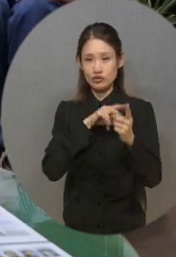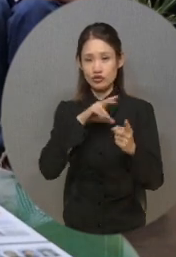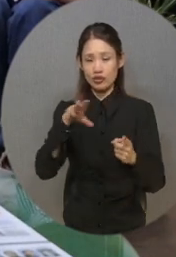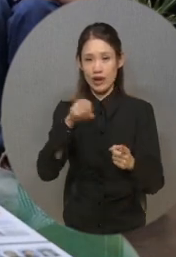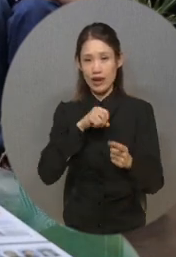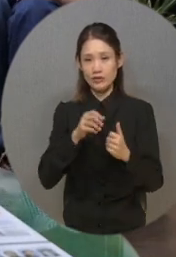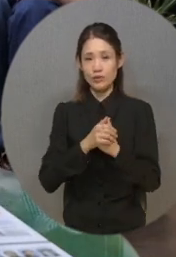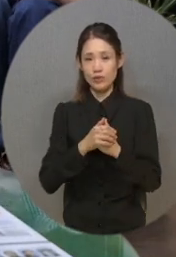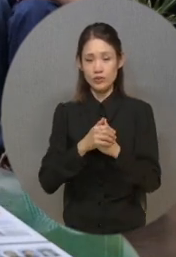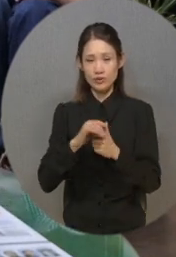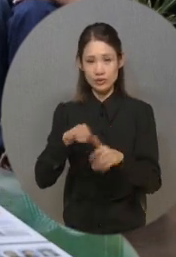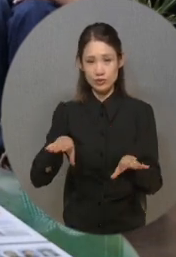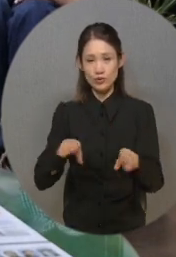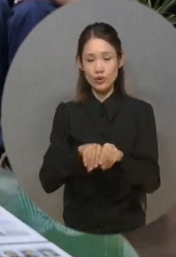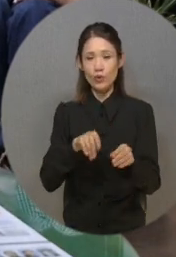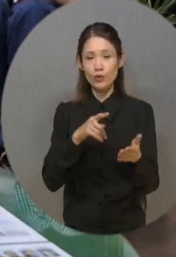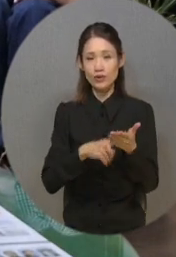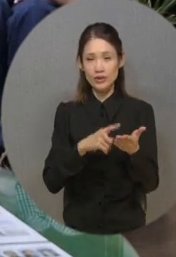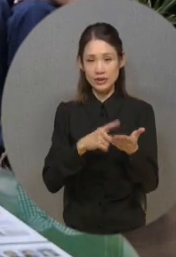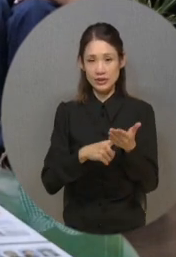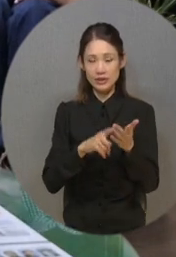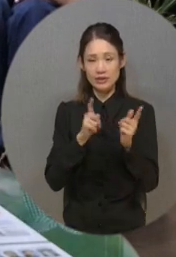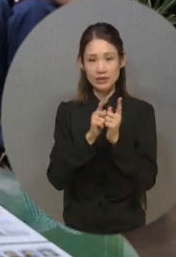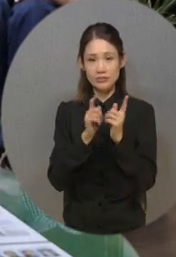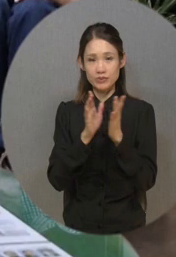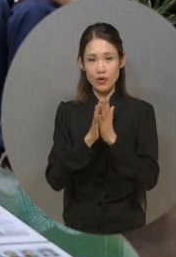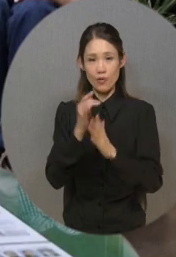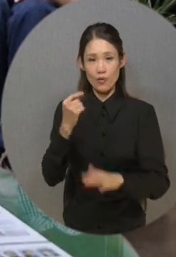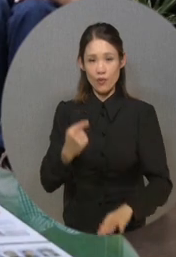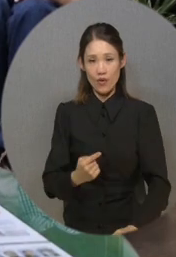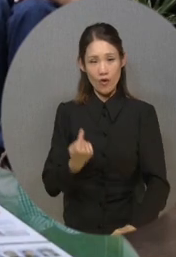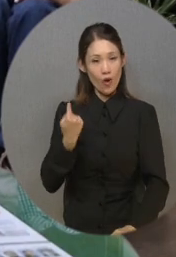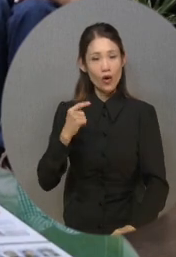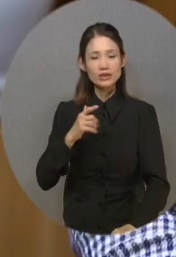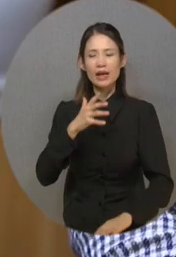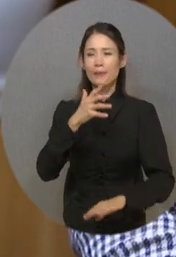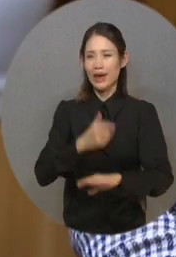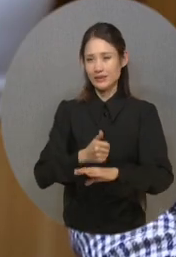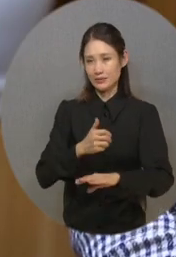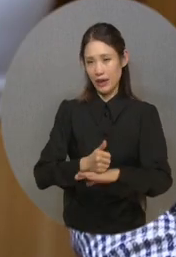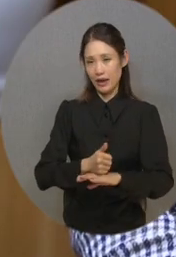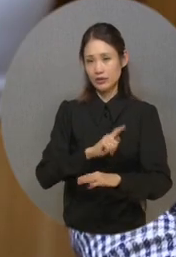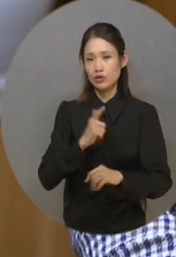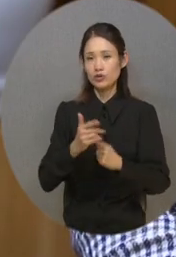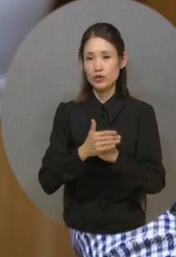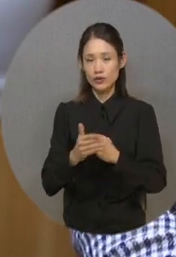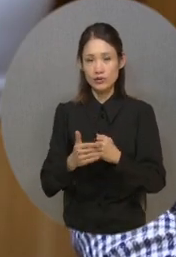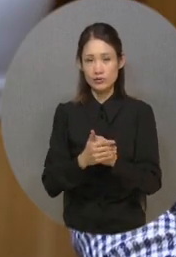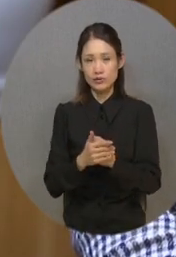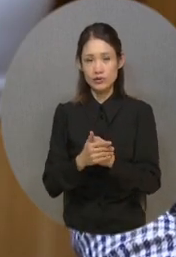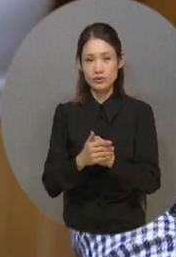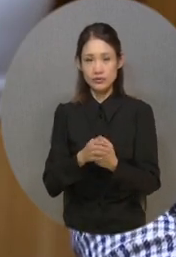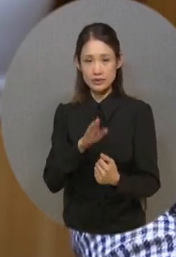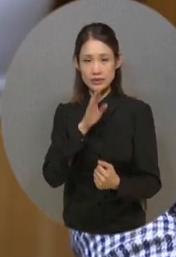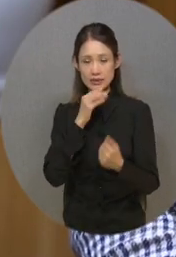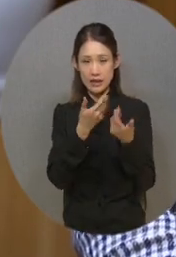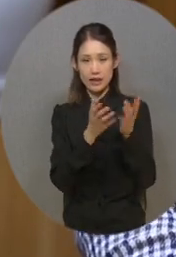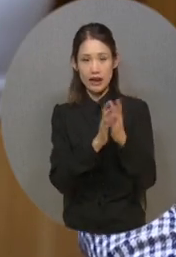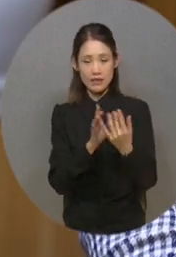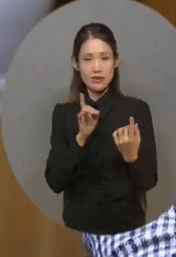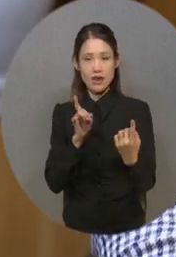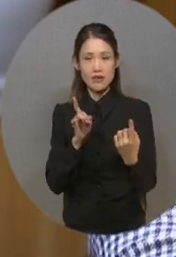그다음에 그 총리님께서 직접 내려와서 어제 마지막 저녁이었기 때문에 실사단을 대상으로 한 만찬을